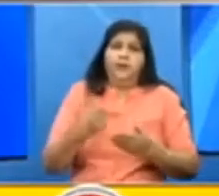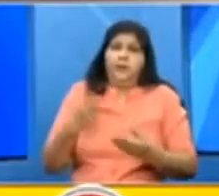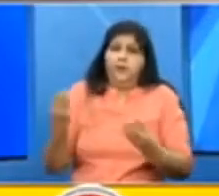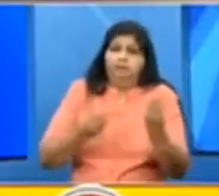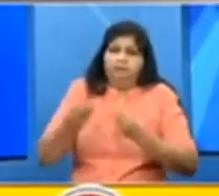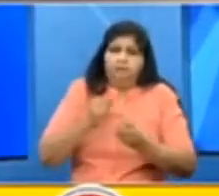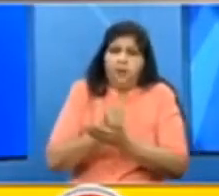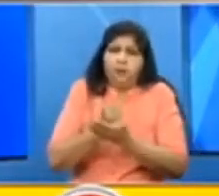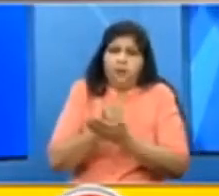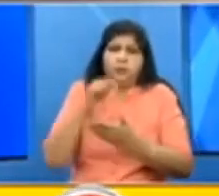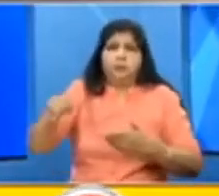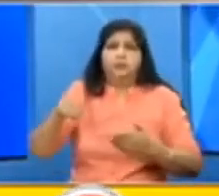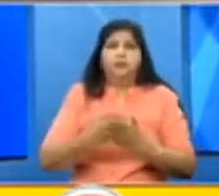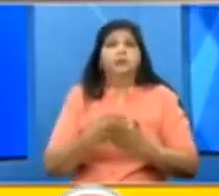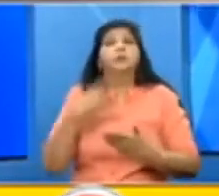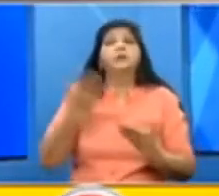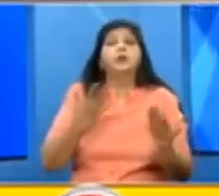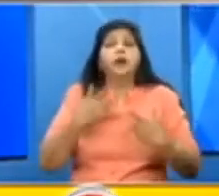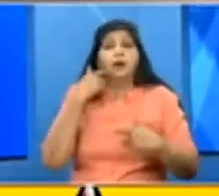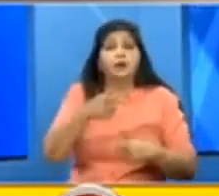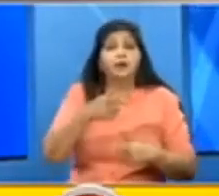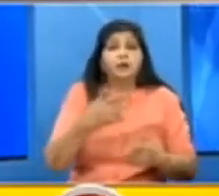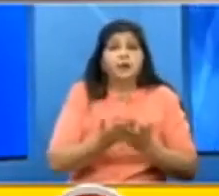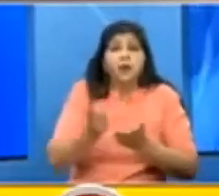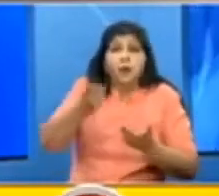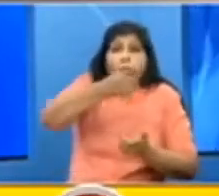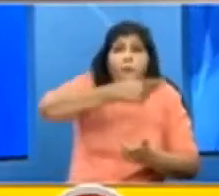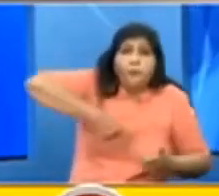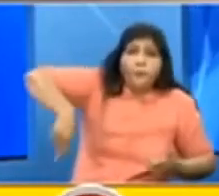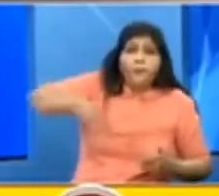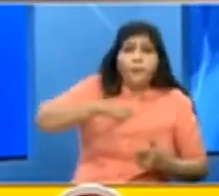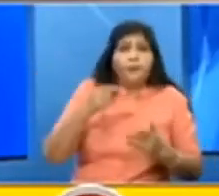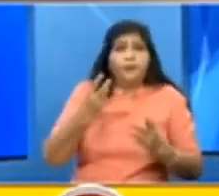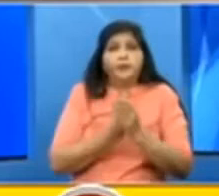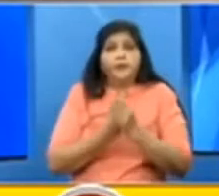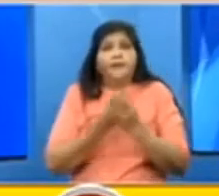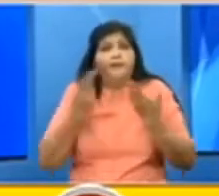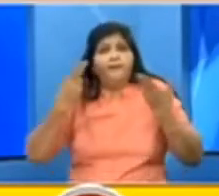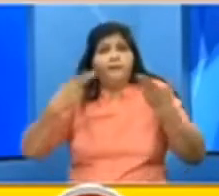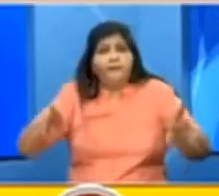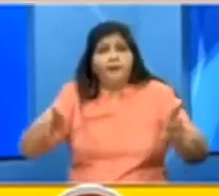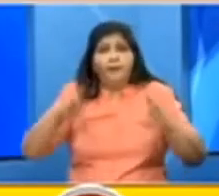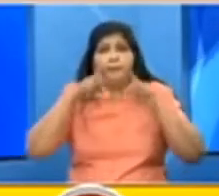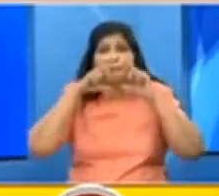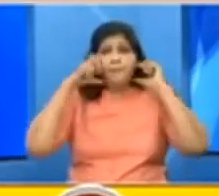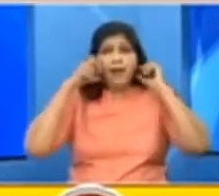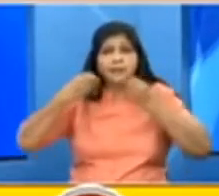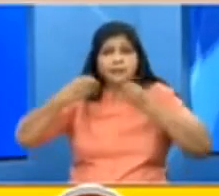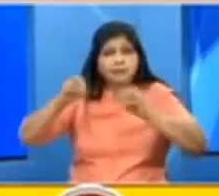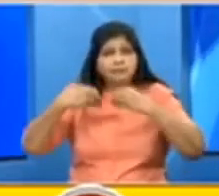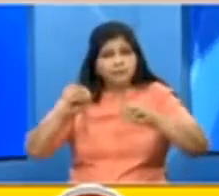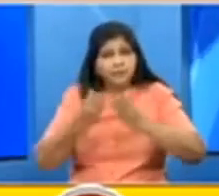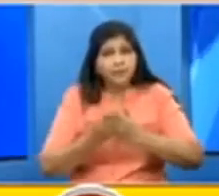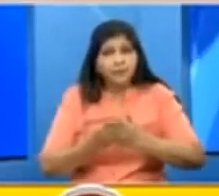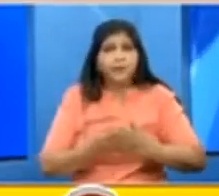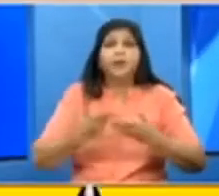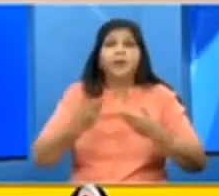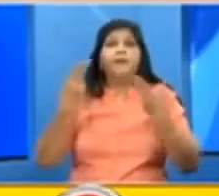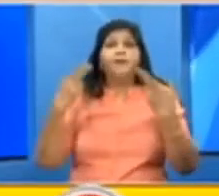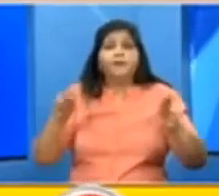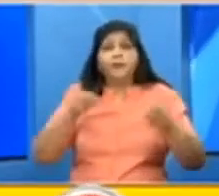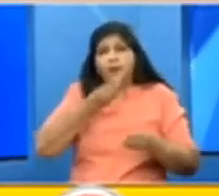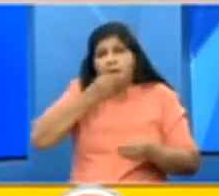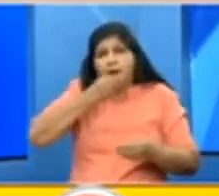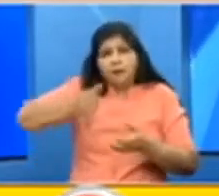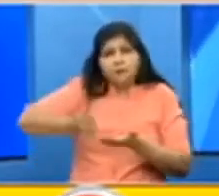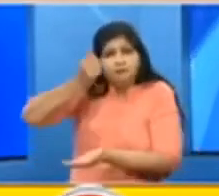पैदा करेगी। उन्होंने पूरे इलाके में फ्री मास्क बांटे, फ्री राशन